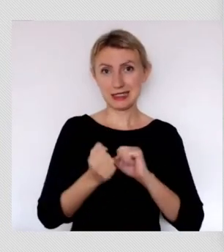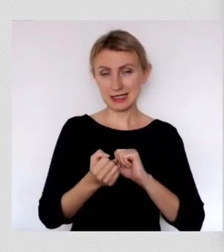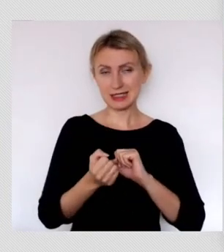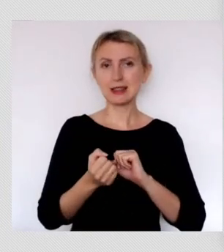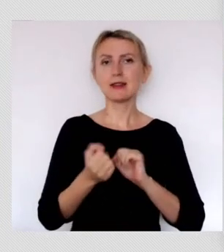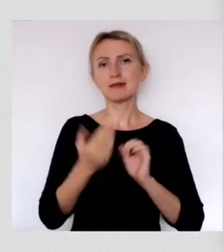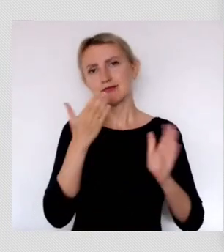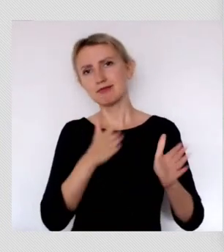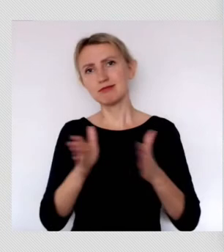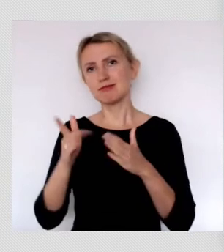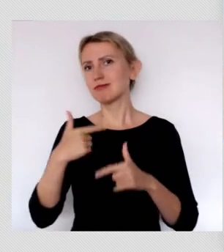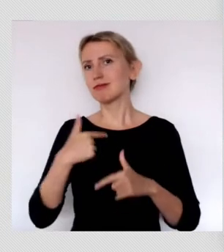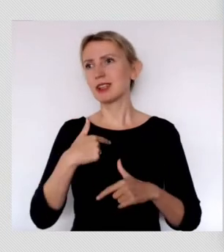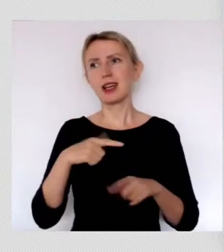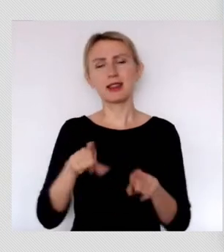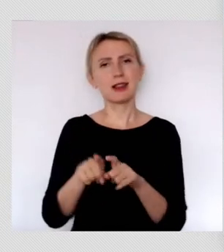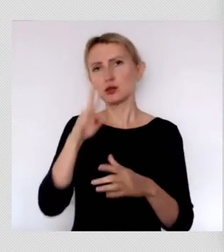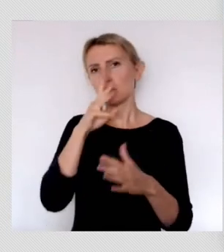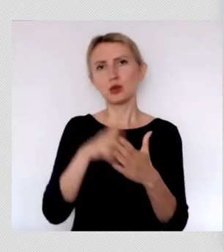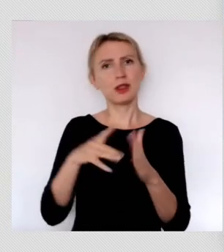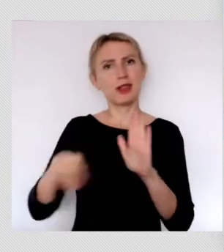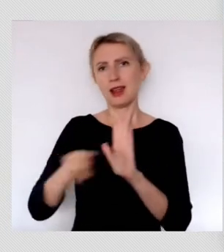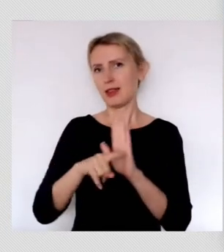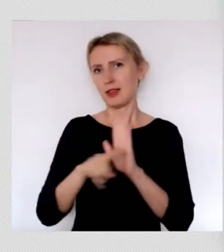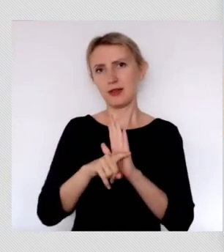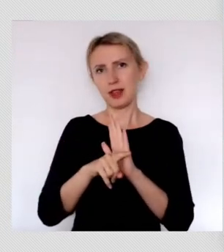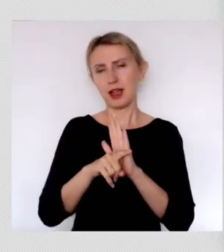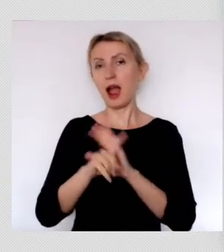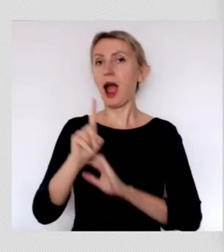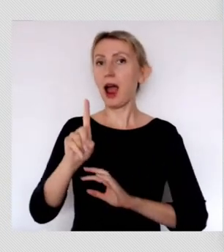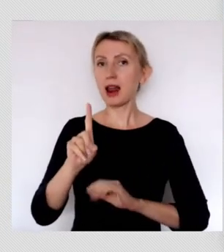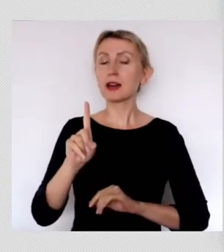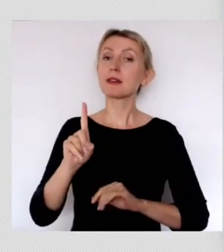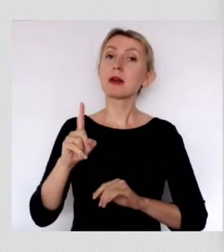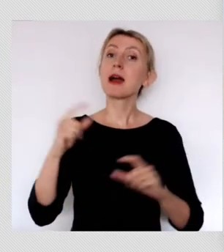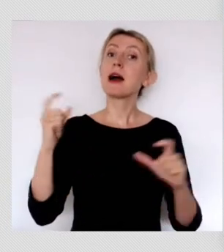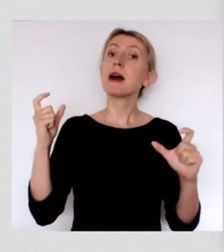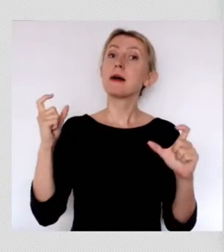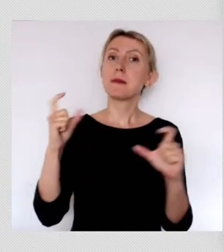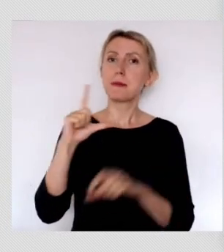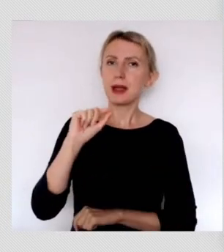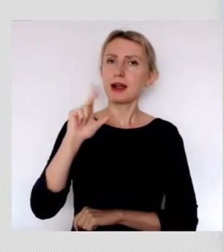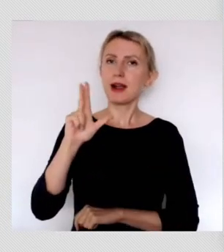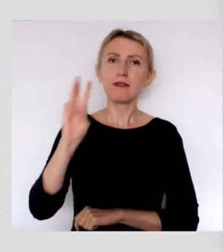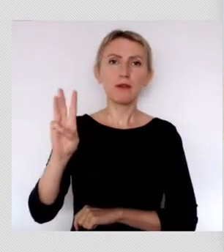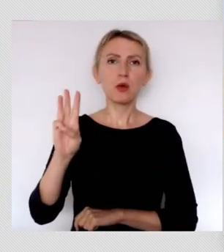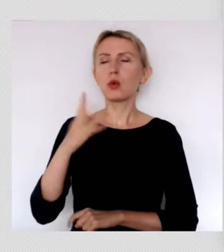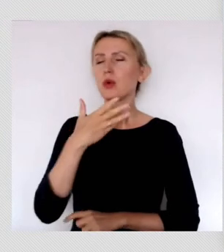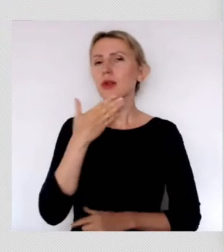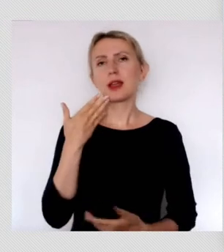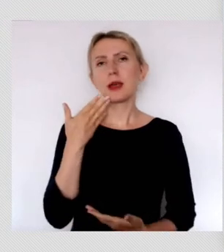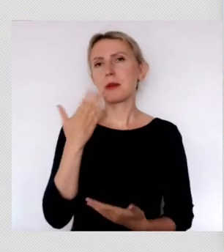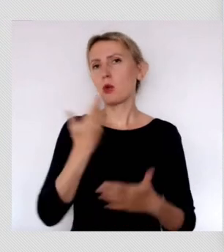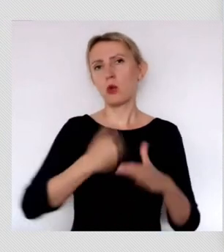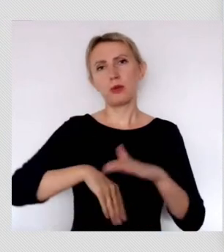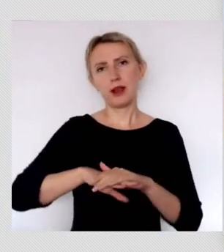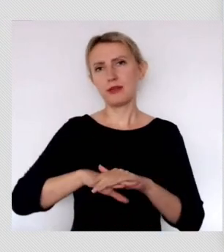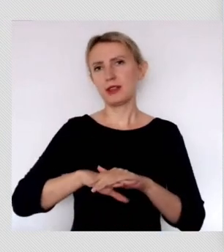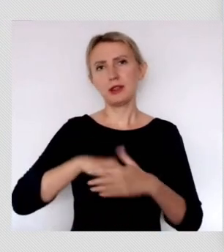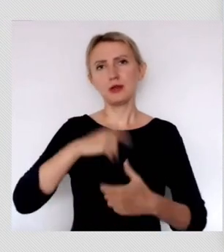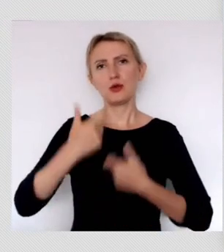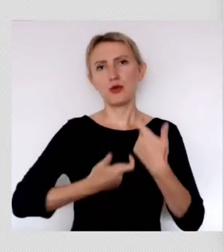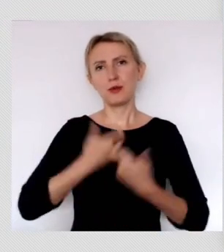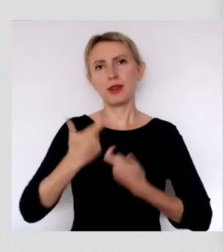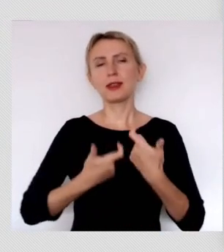kierunku, który ja również oceniam jako negatywny. Ale poza tym Państwowa Komisja Wyborcza nie ma uprawnień do